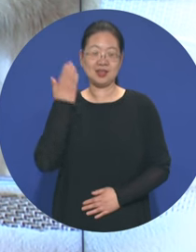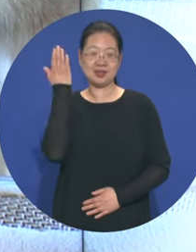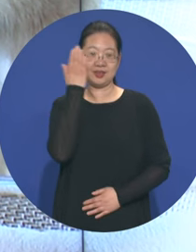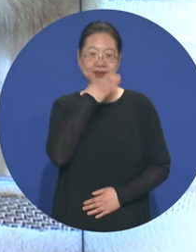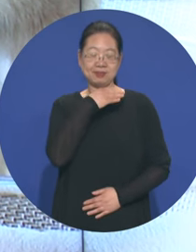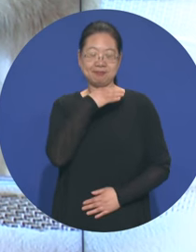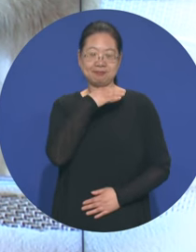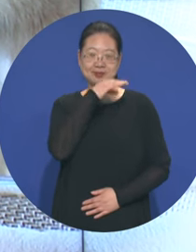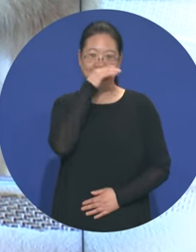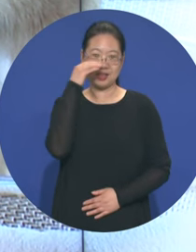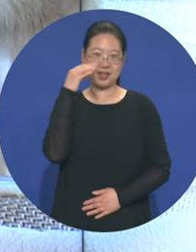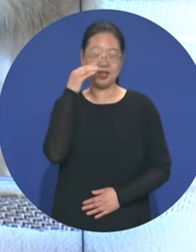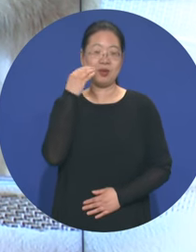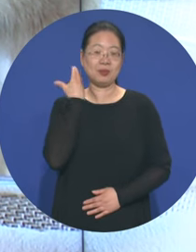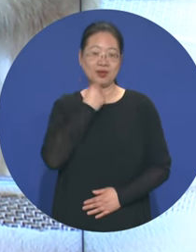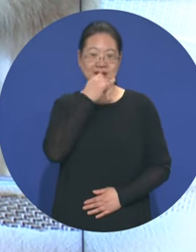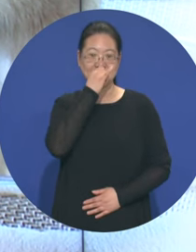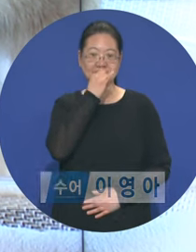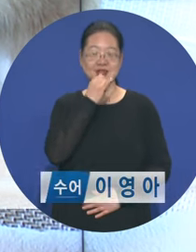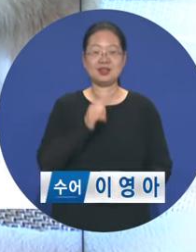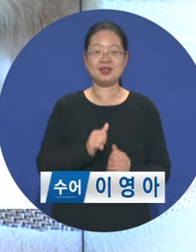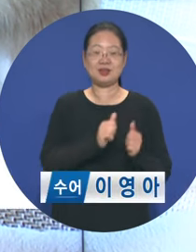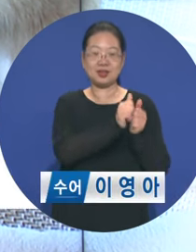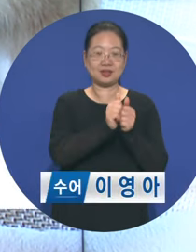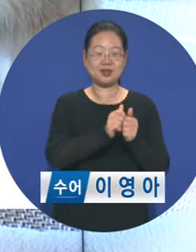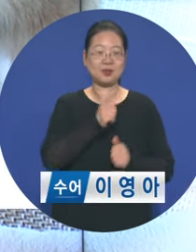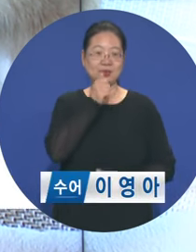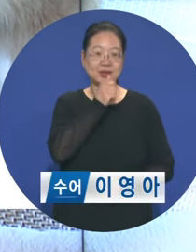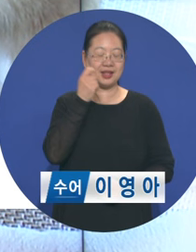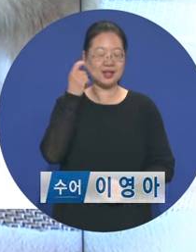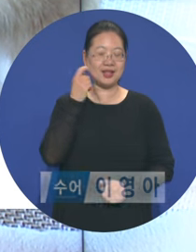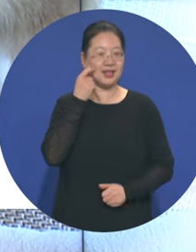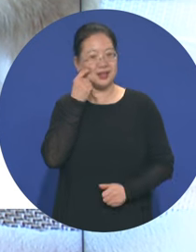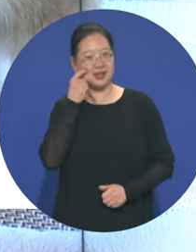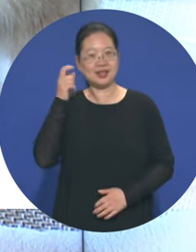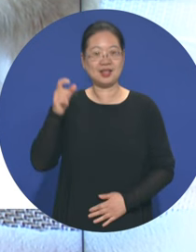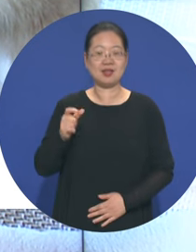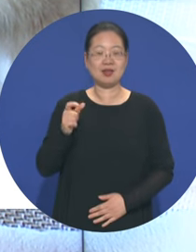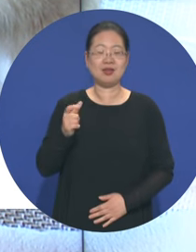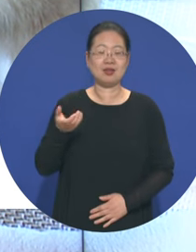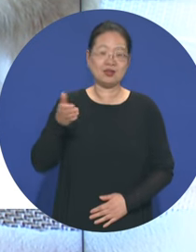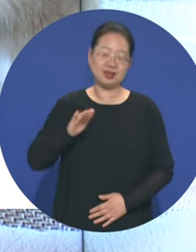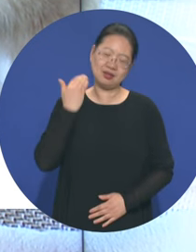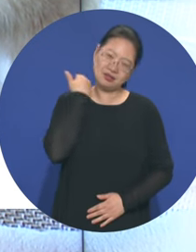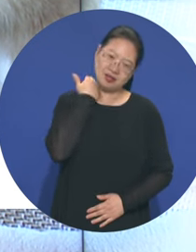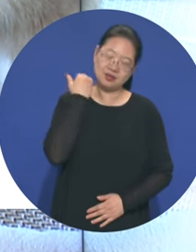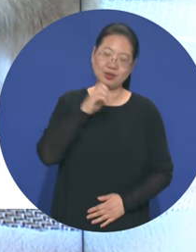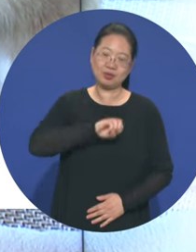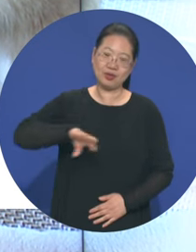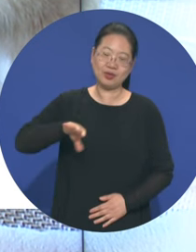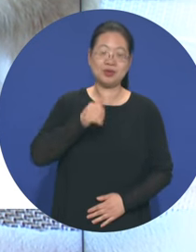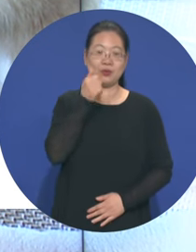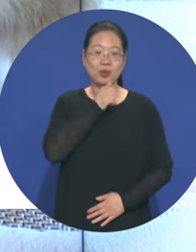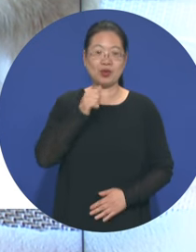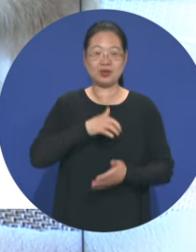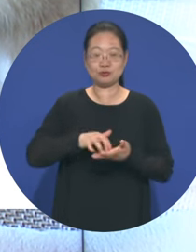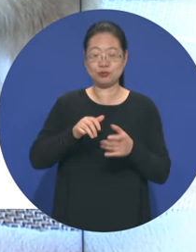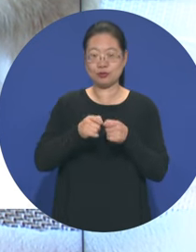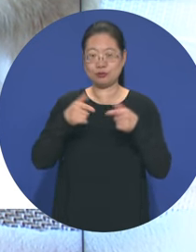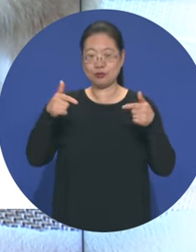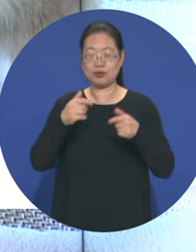깔끔하고 도도한 매력을 지닌 발의 인기가 높아지고 있는데요 그 사각 지대에서는 키우다가 버려지는 기묘도